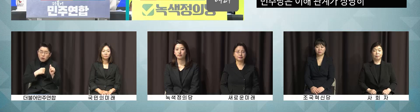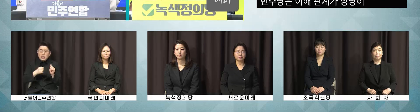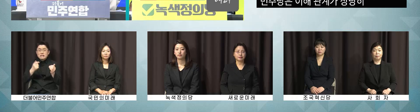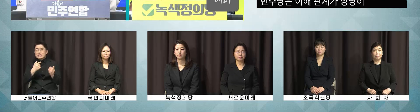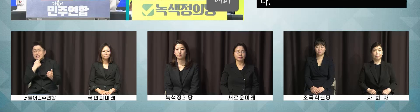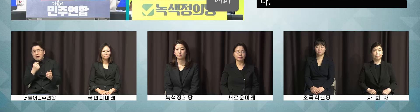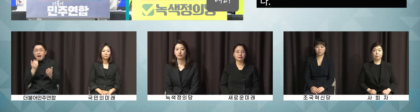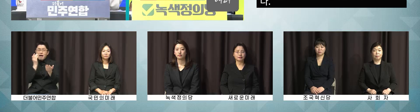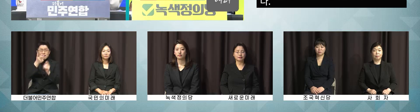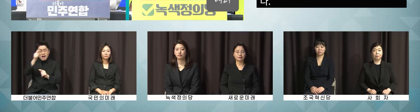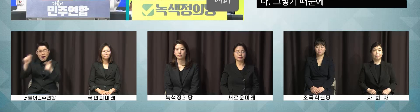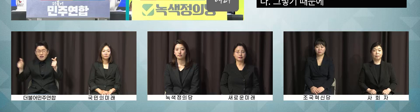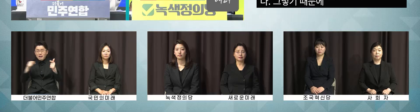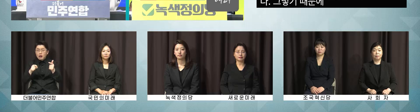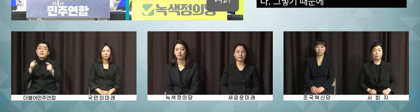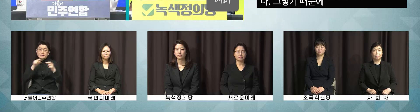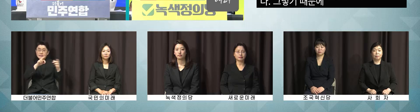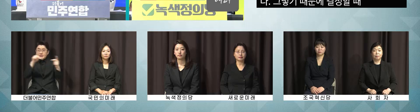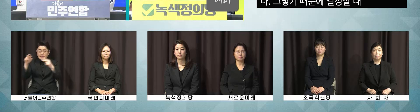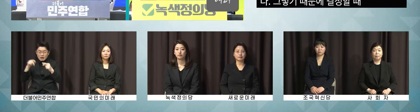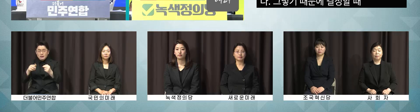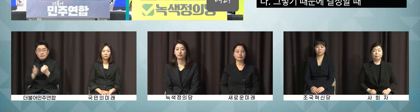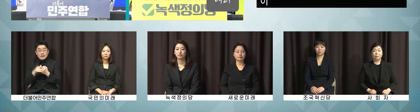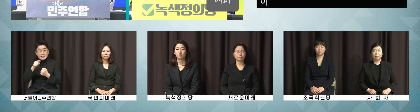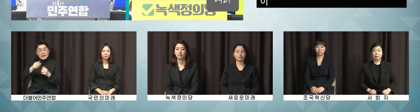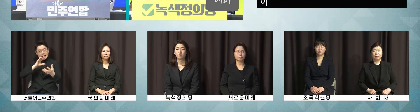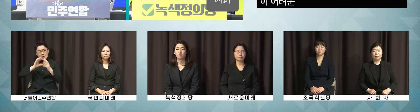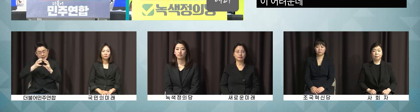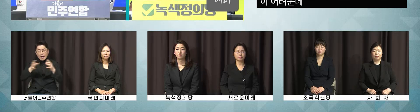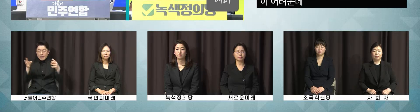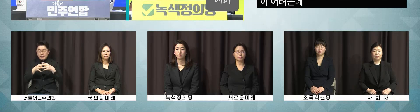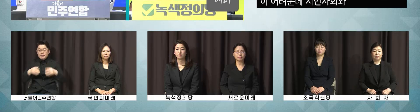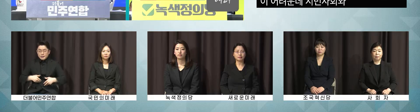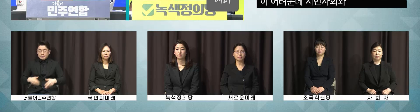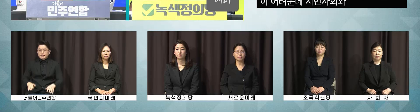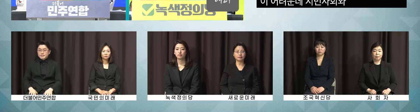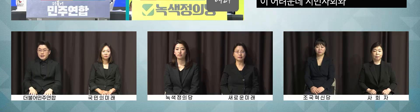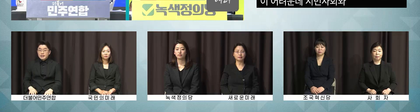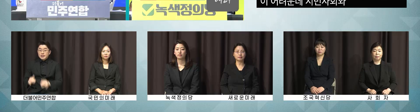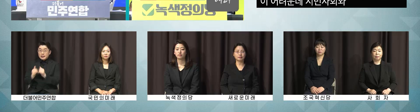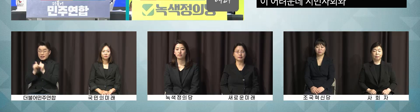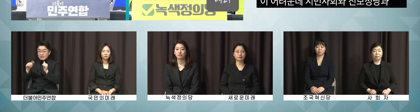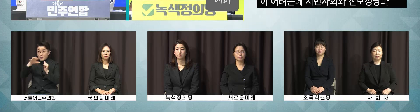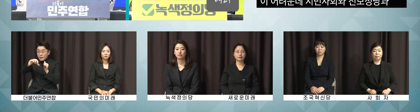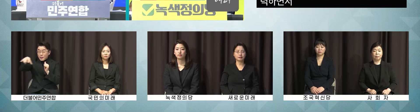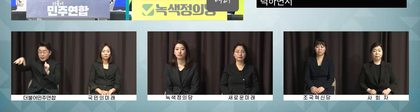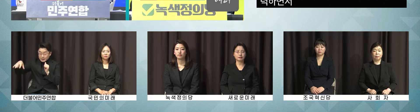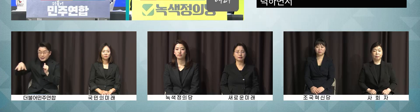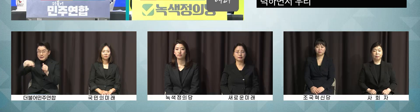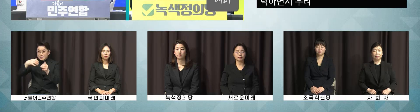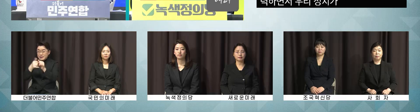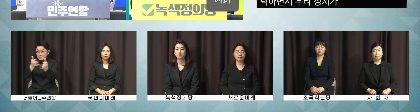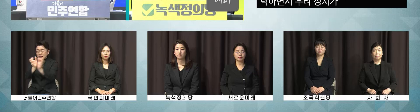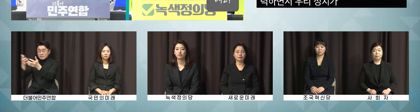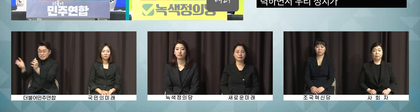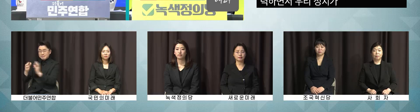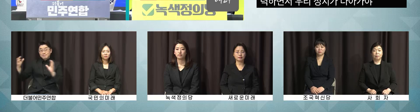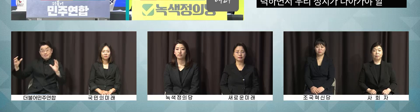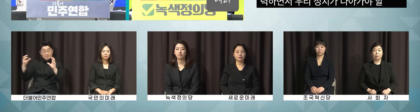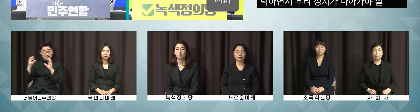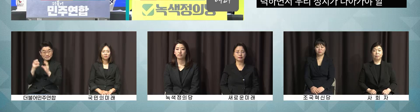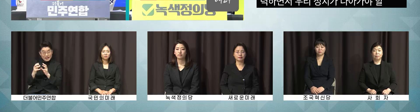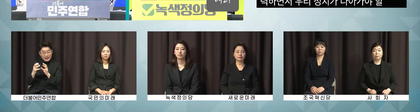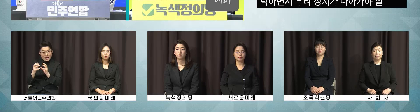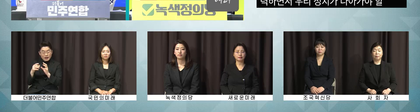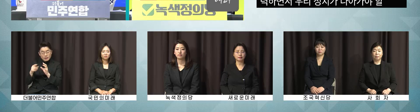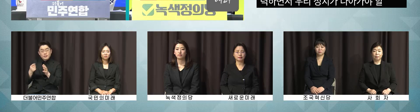할 때 그 안에서 이해 조정이 굉장히 어려운데 시민사회와 진보정당과 협력하면서 우리 정치가 나아가야 될 올바른 방향에 대한 합의점들을